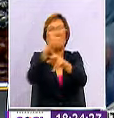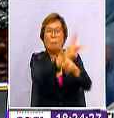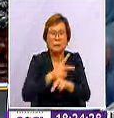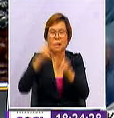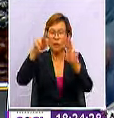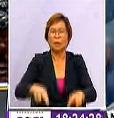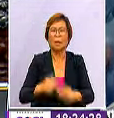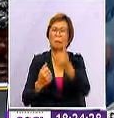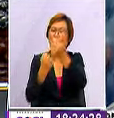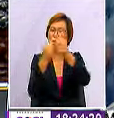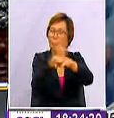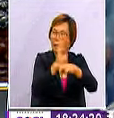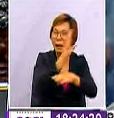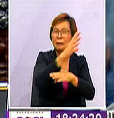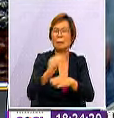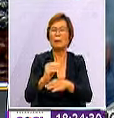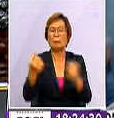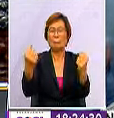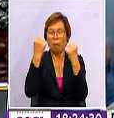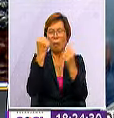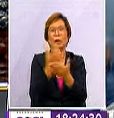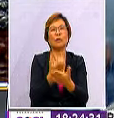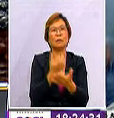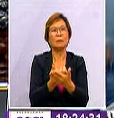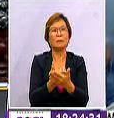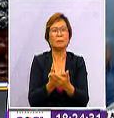rakyat, menyokong perniagaan dan memperkukuh ekonomi.